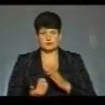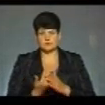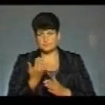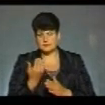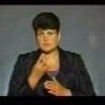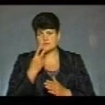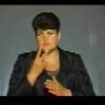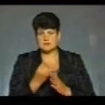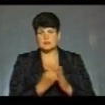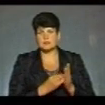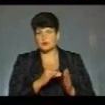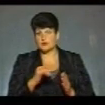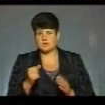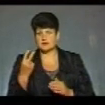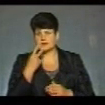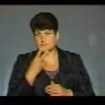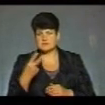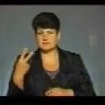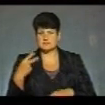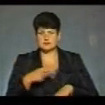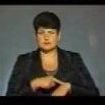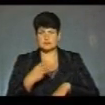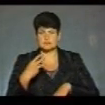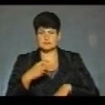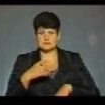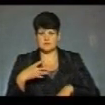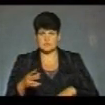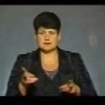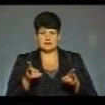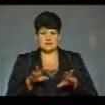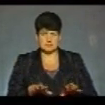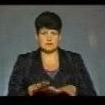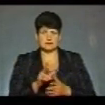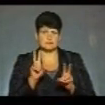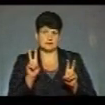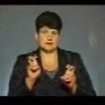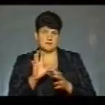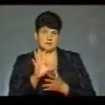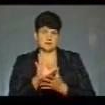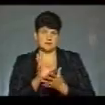телеканалі ЮА Тернопіль. Дивіться о 20:30 і залишайтеся з нами далі в прямому ефірі «Тема дня».